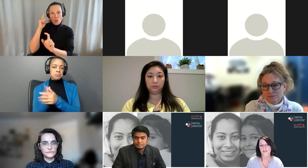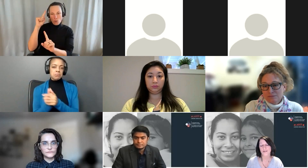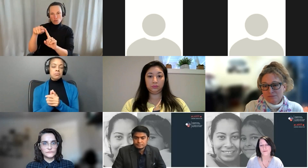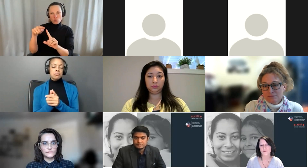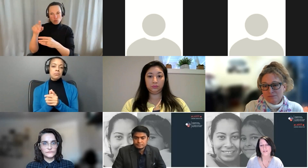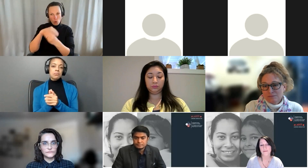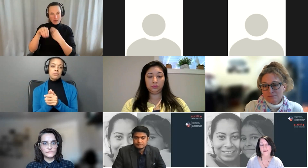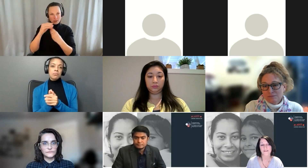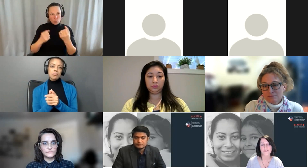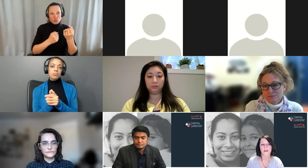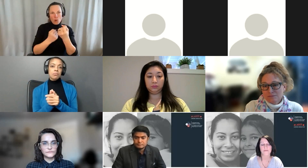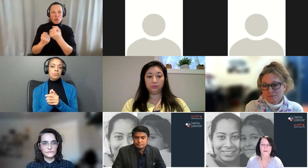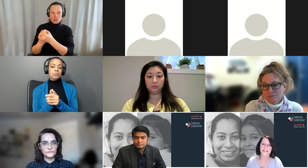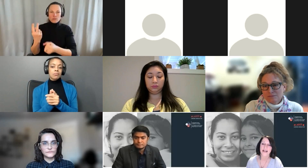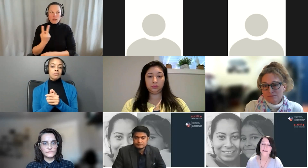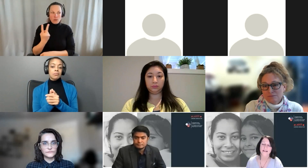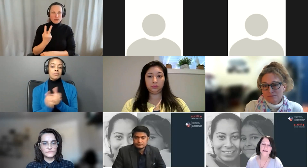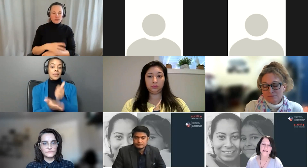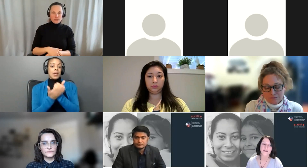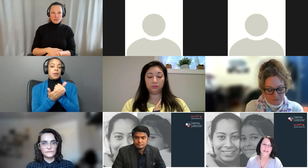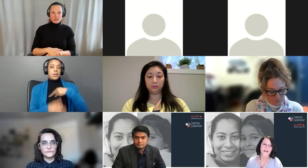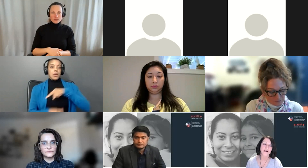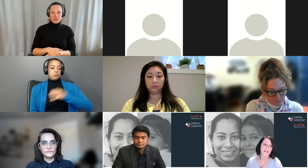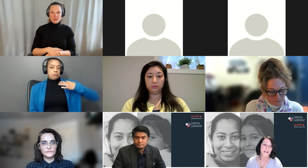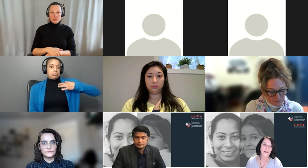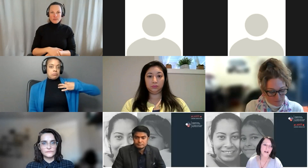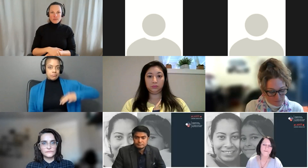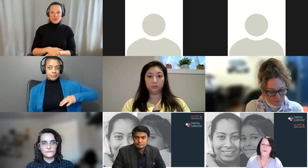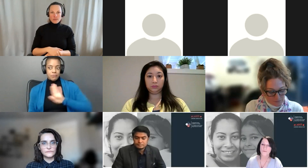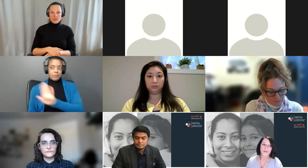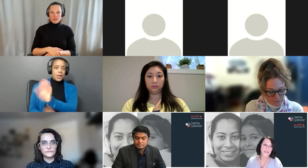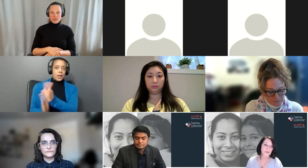ce qui nous permet de bénéficier des talents